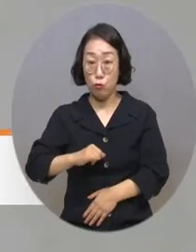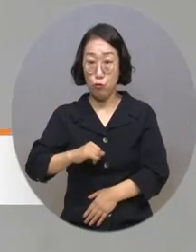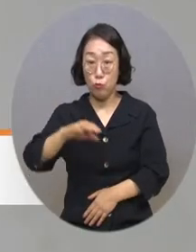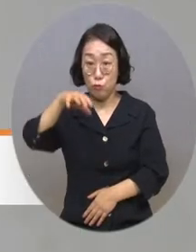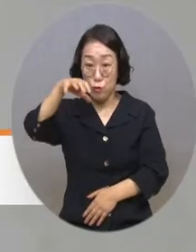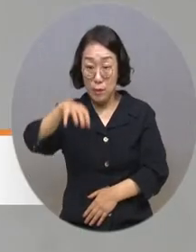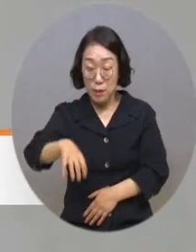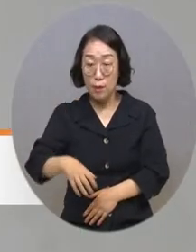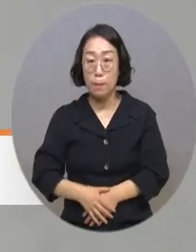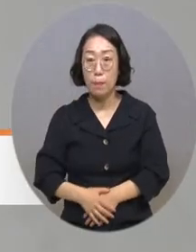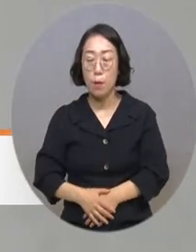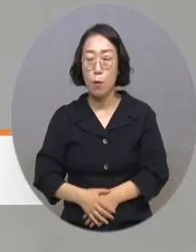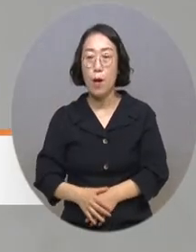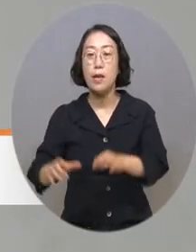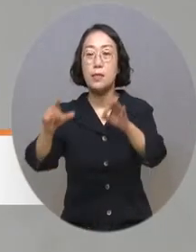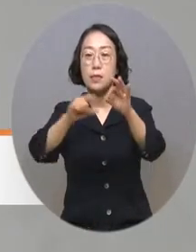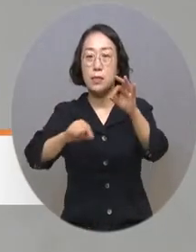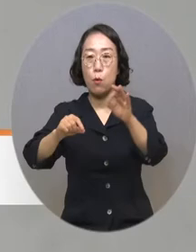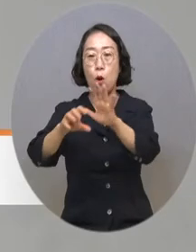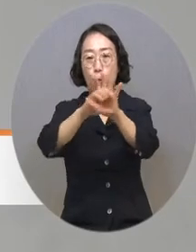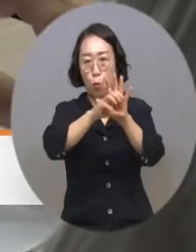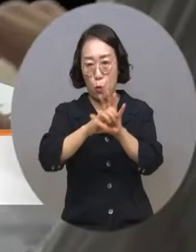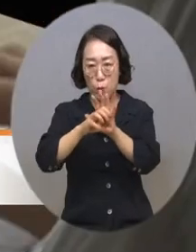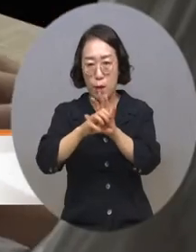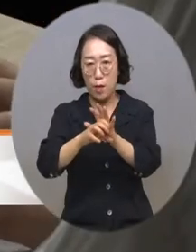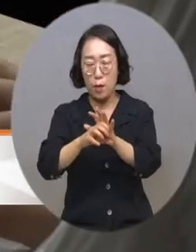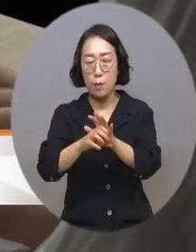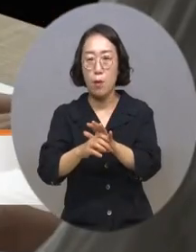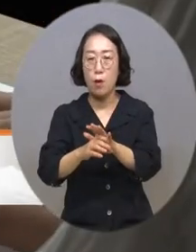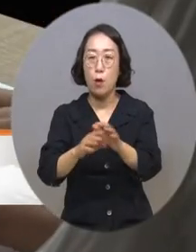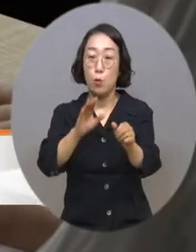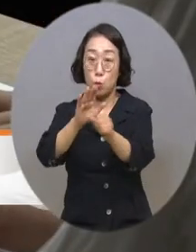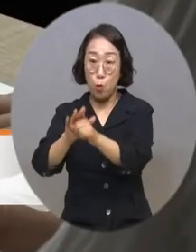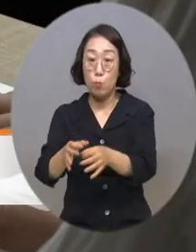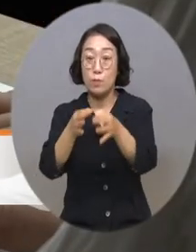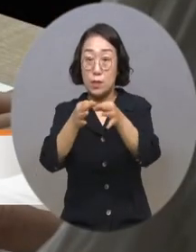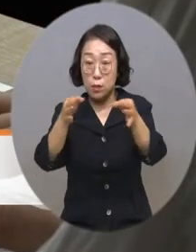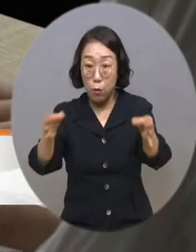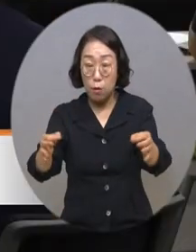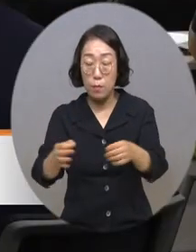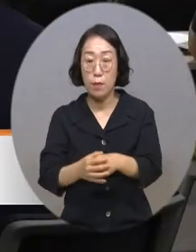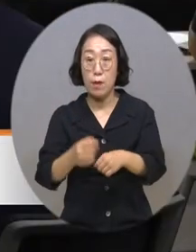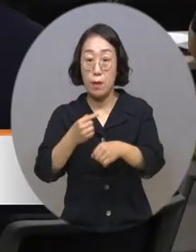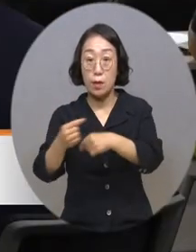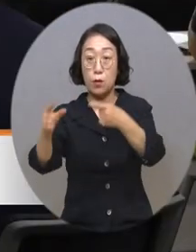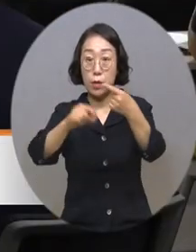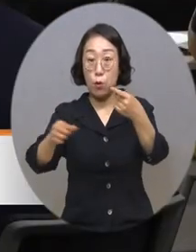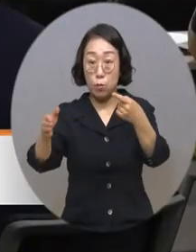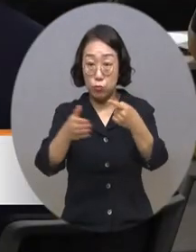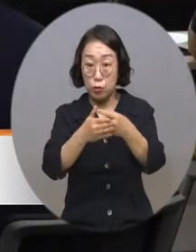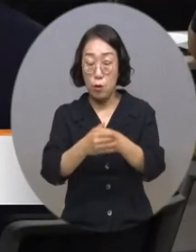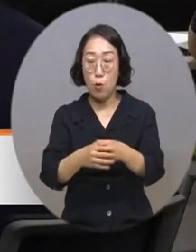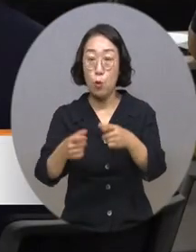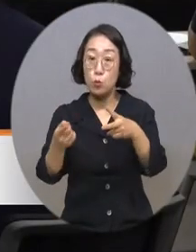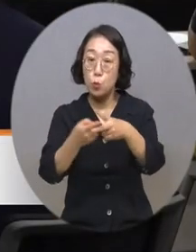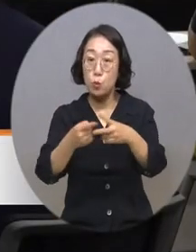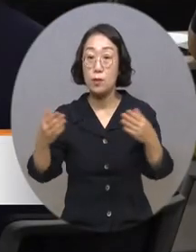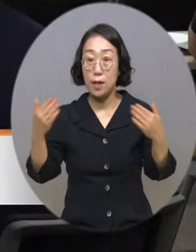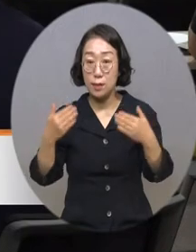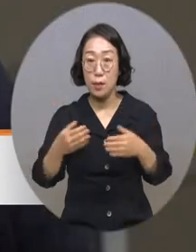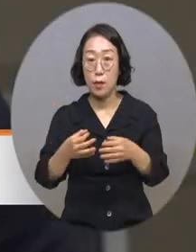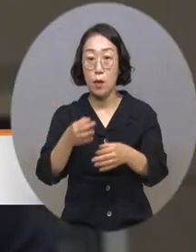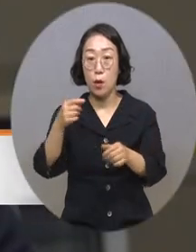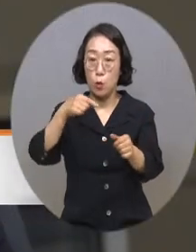올해 10월에 지급할 예정인 코로나19 재난지원금과 내년 1월부터 학비 부담을 덜기 위한 초등학생 교육비